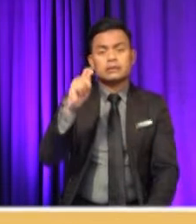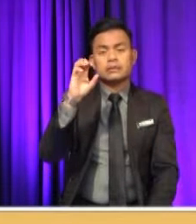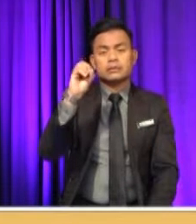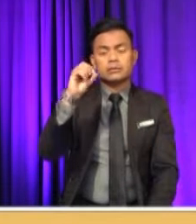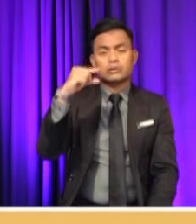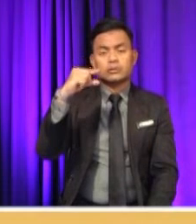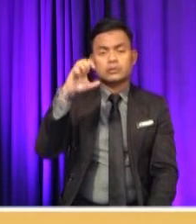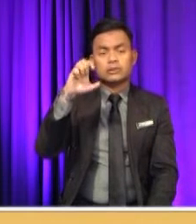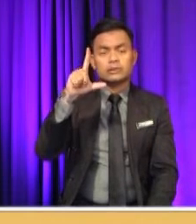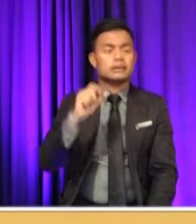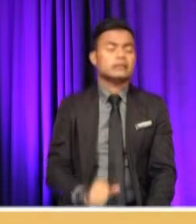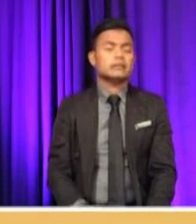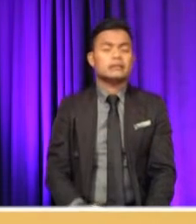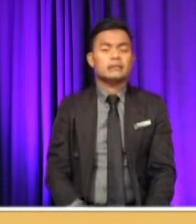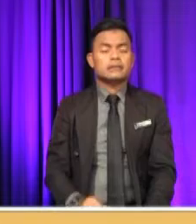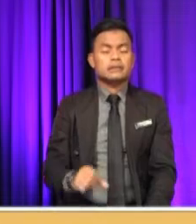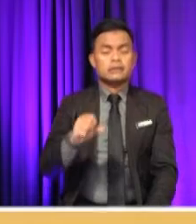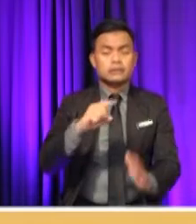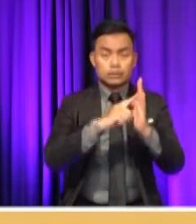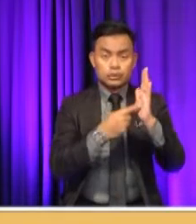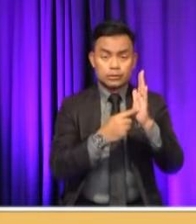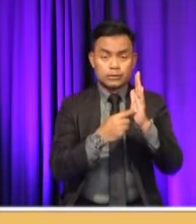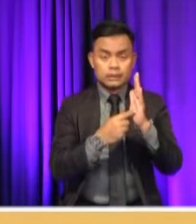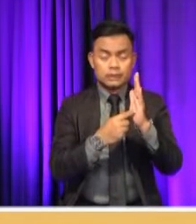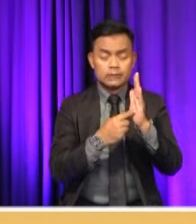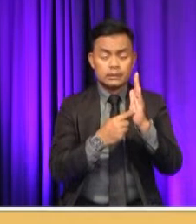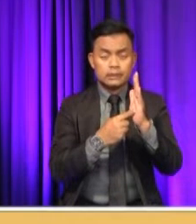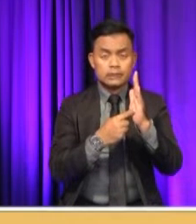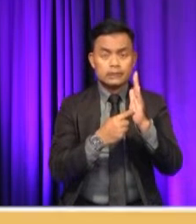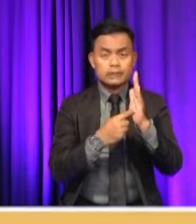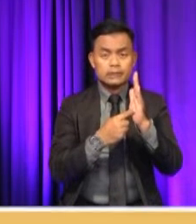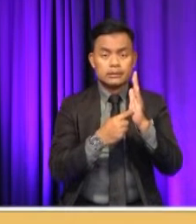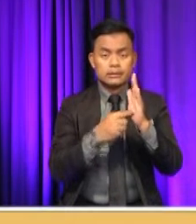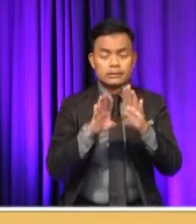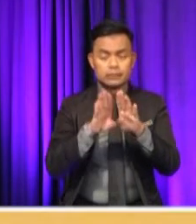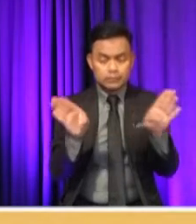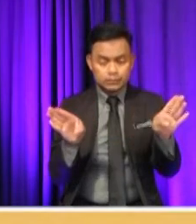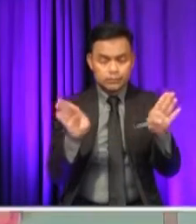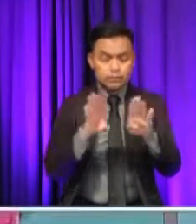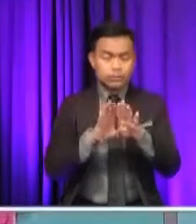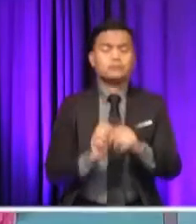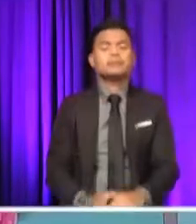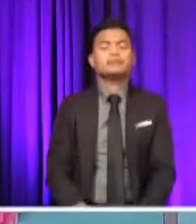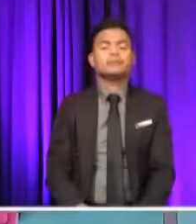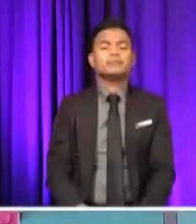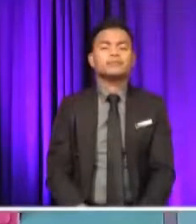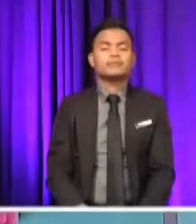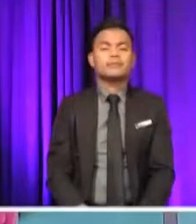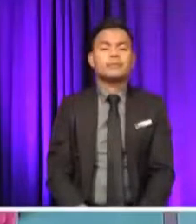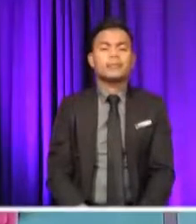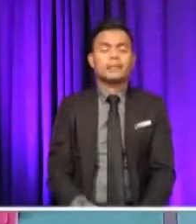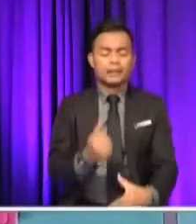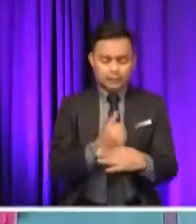Suis tekan buka dan suis tekan tutup. Bila kita tekan dia buka, bila tekan dia tutup. Okey. Okey, itu